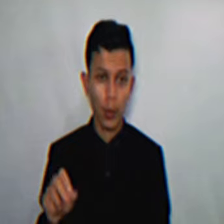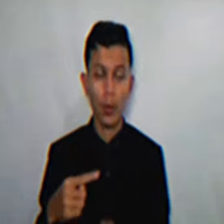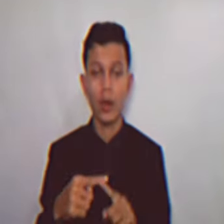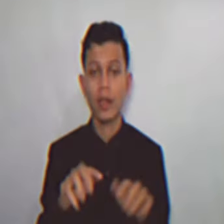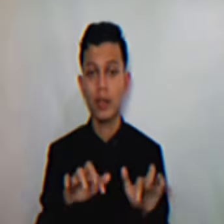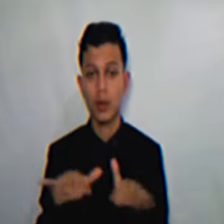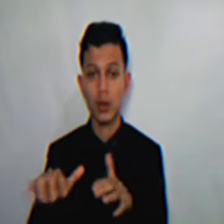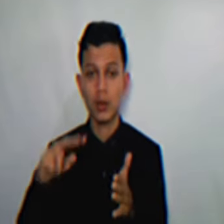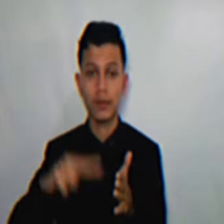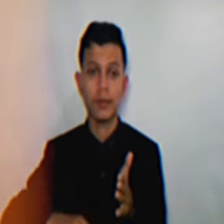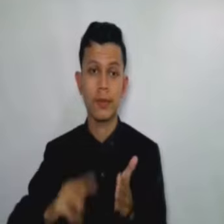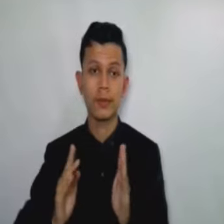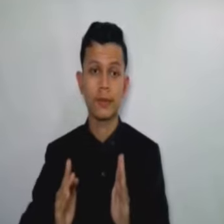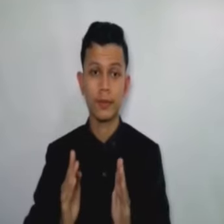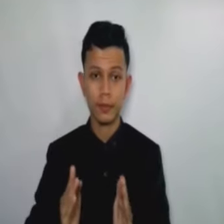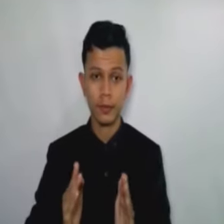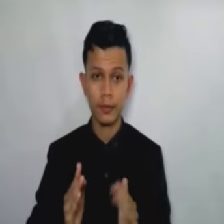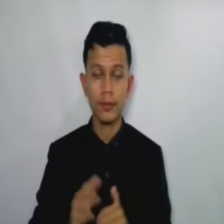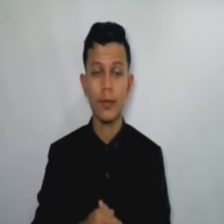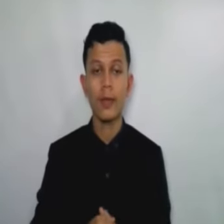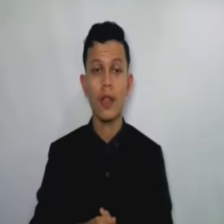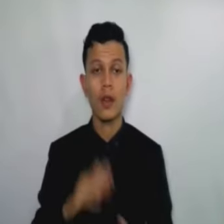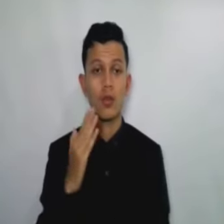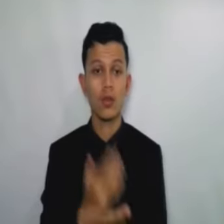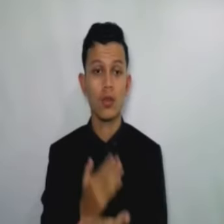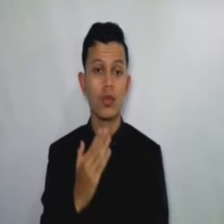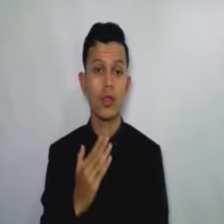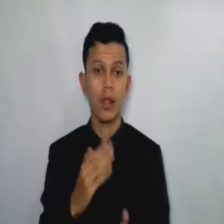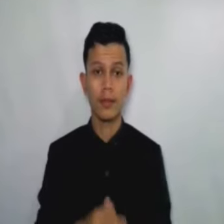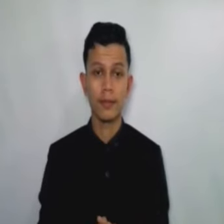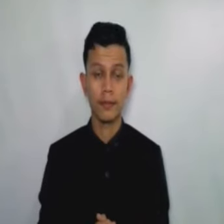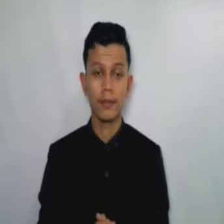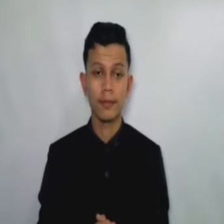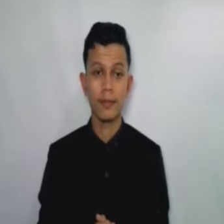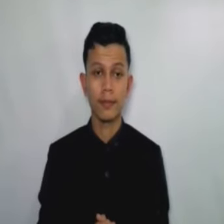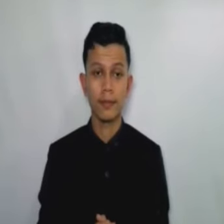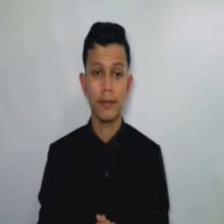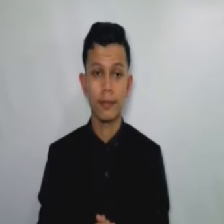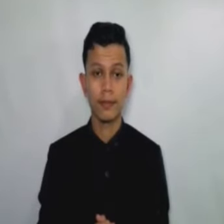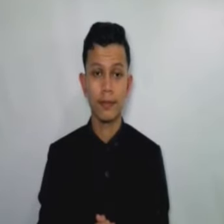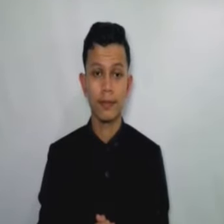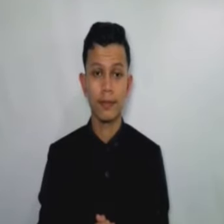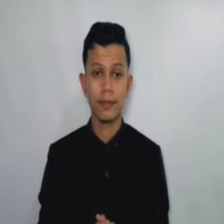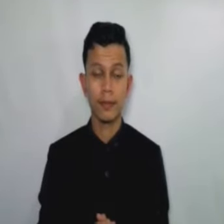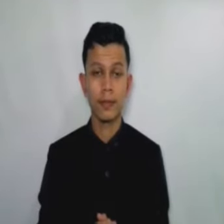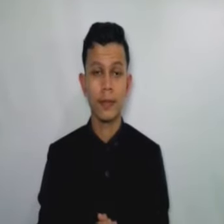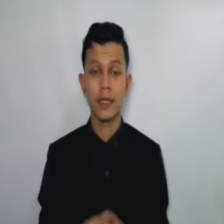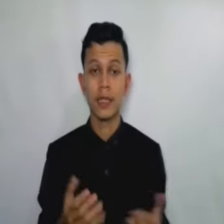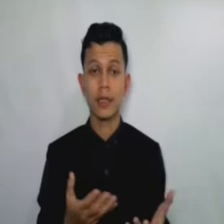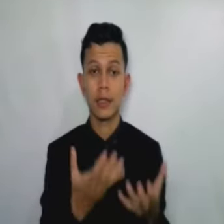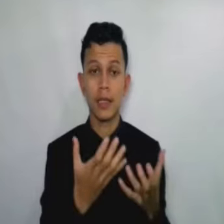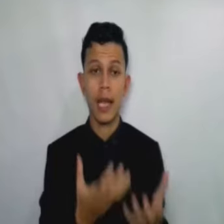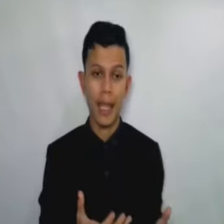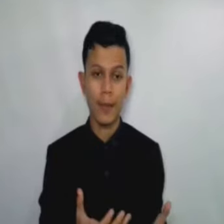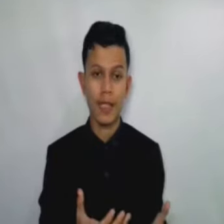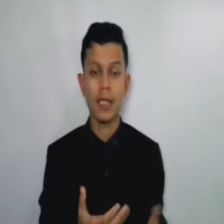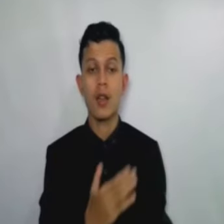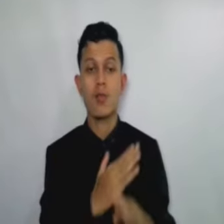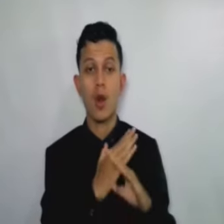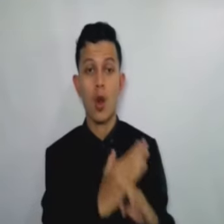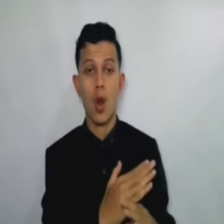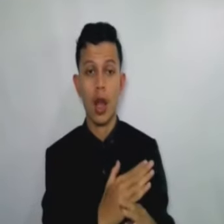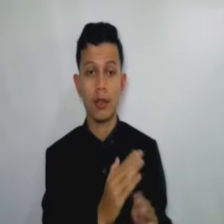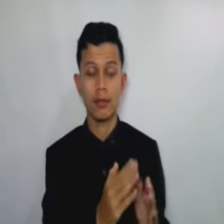dianggap dibacakan, amar putusan mengadili dalam eksepsi menolak eksepsi termohon